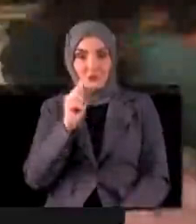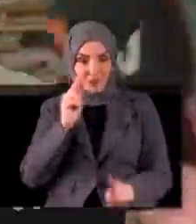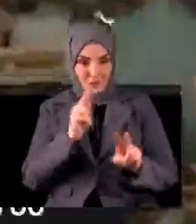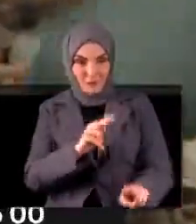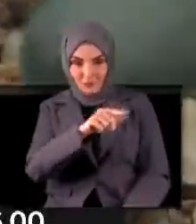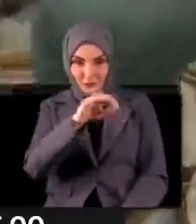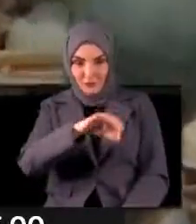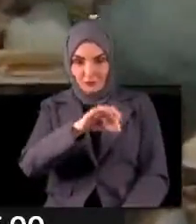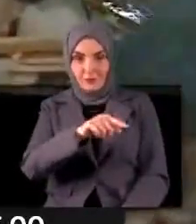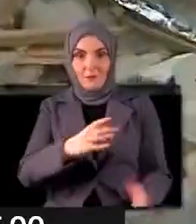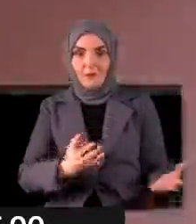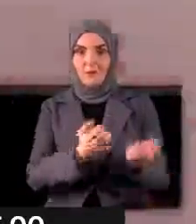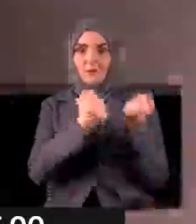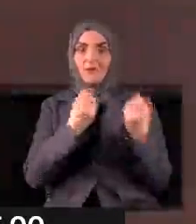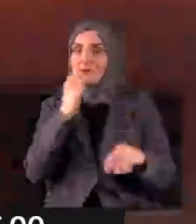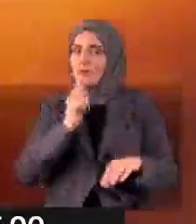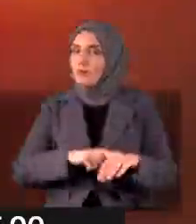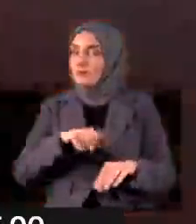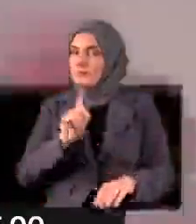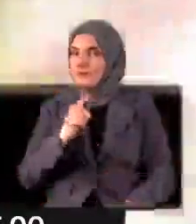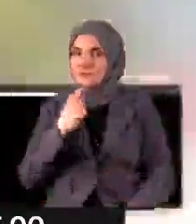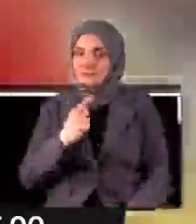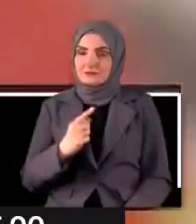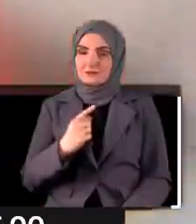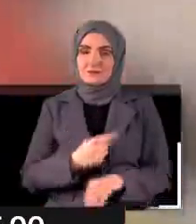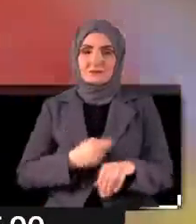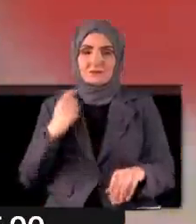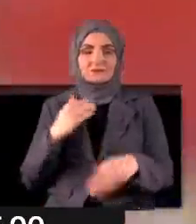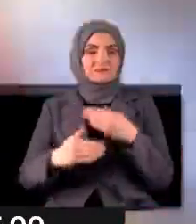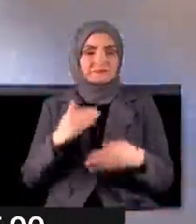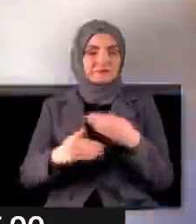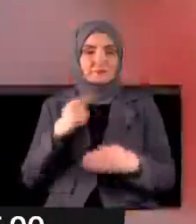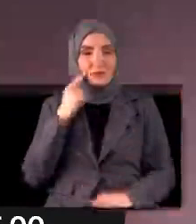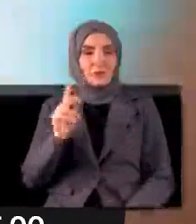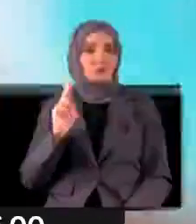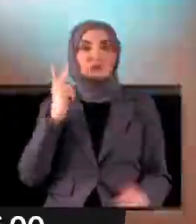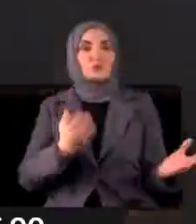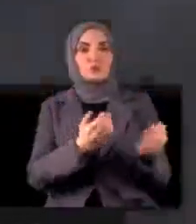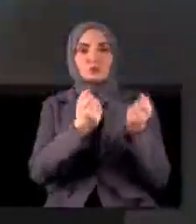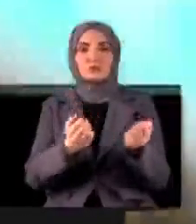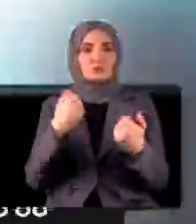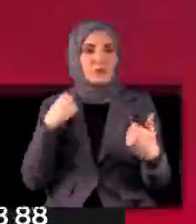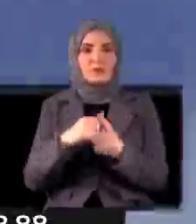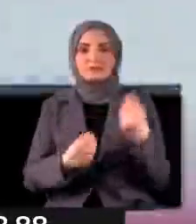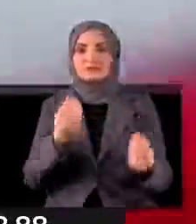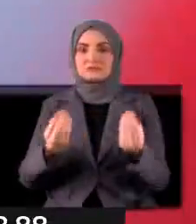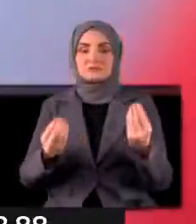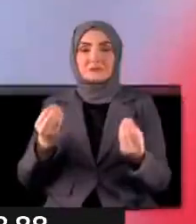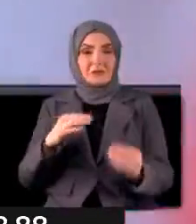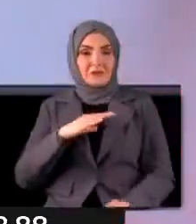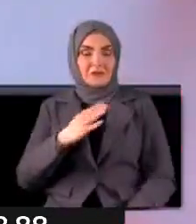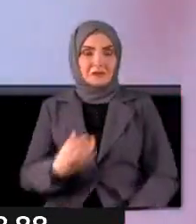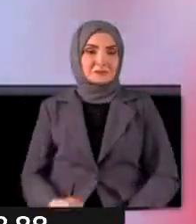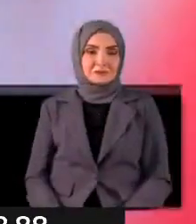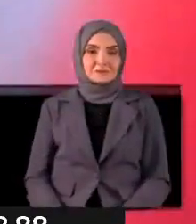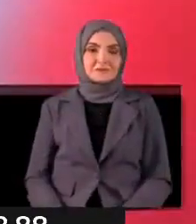musunuz? İnanılır gibi değil. Saatler geçerken mucize kurtuluşlar da peşi sıra geldi. Şu anda yine bir mucizeyle karşılaştık. Su var